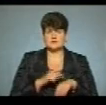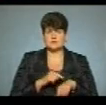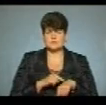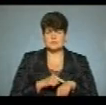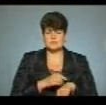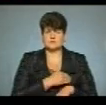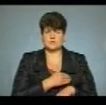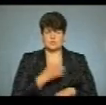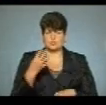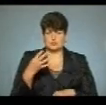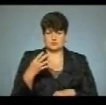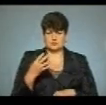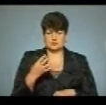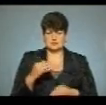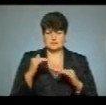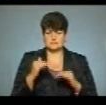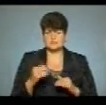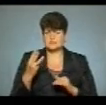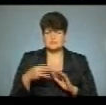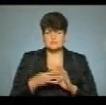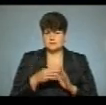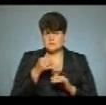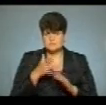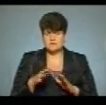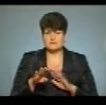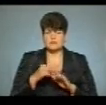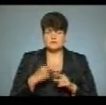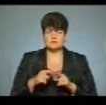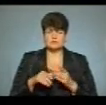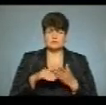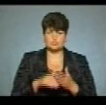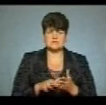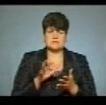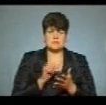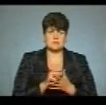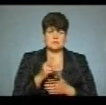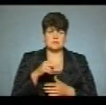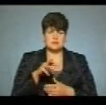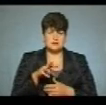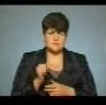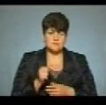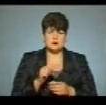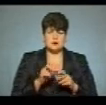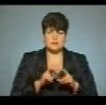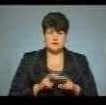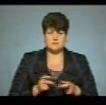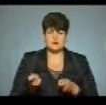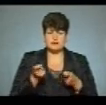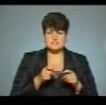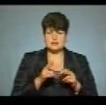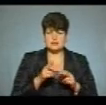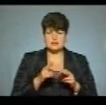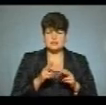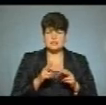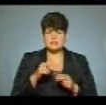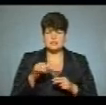температура 40. Збили до 38, не міг. Тоді визиваємо лікарі, скору і займалися практично Дімою, аналізи здавали, то все, Діму привезли вже